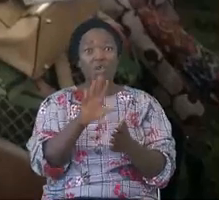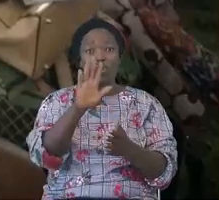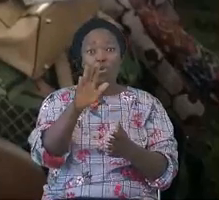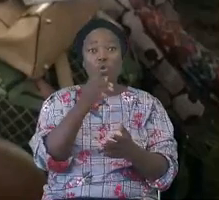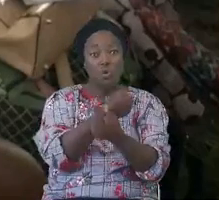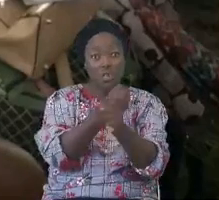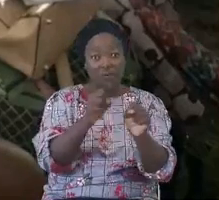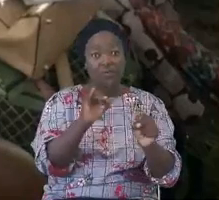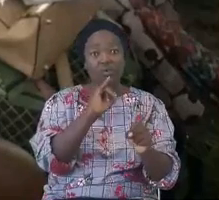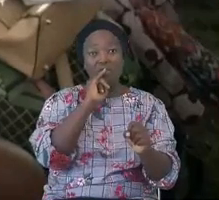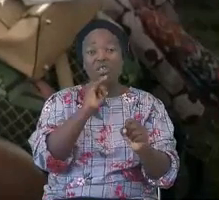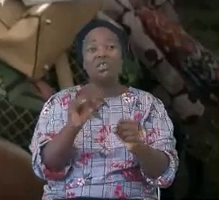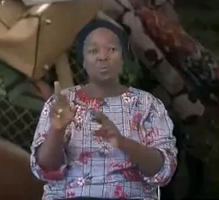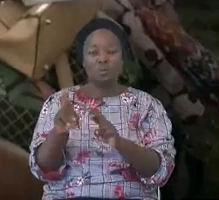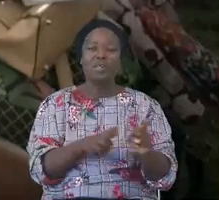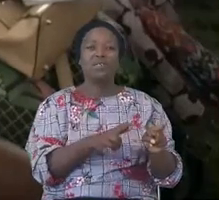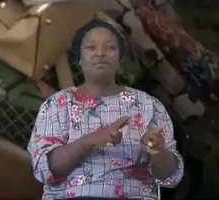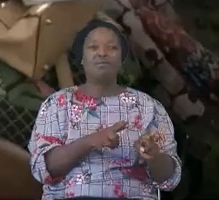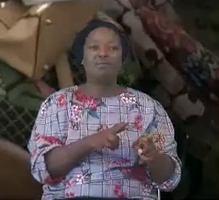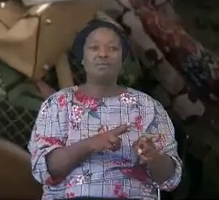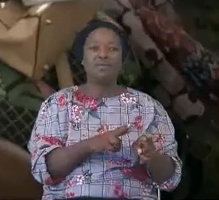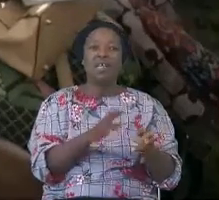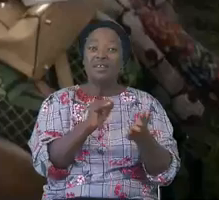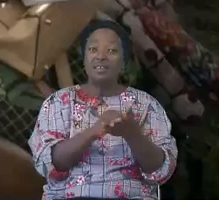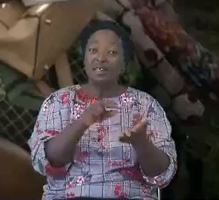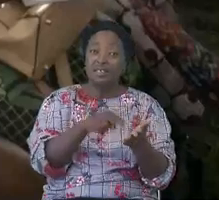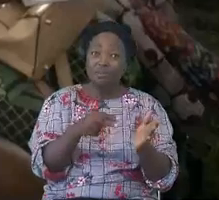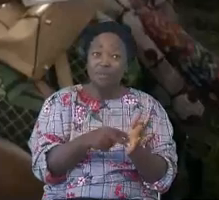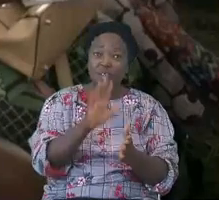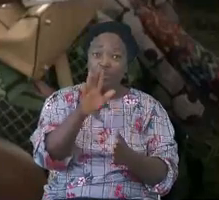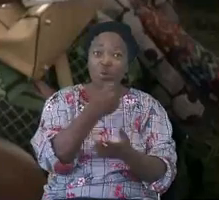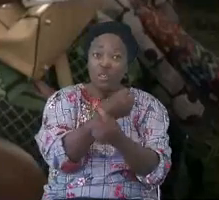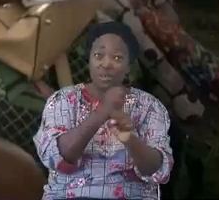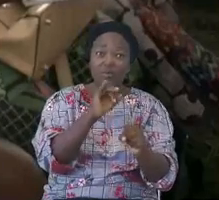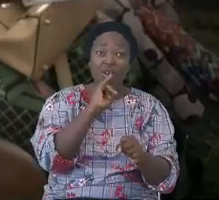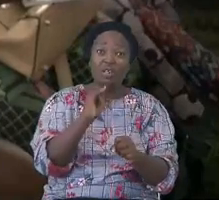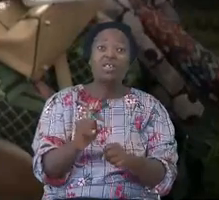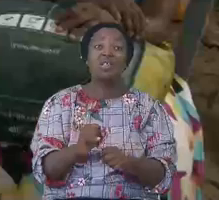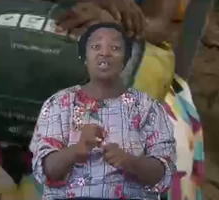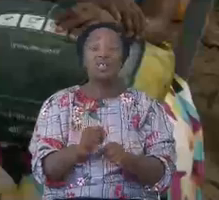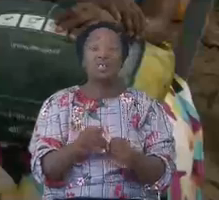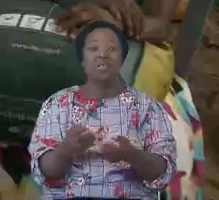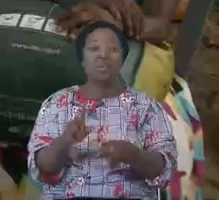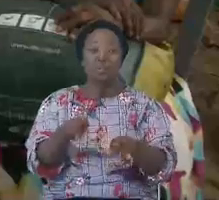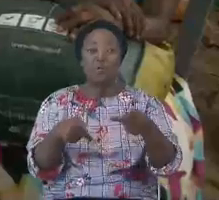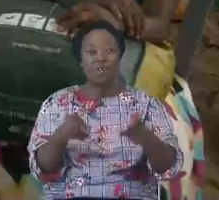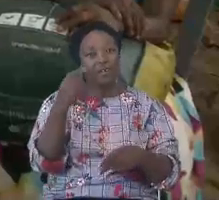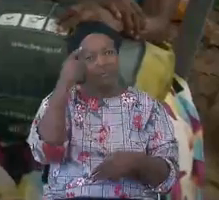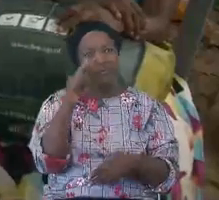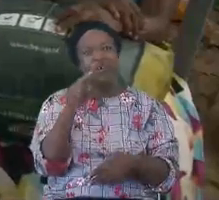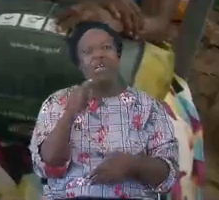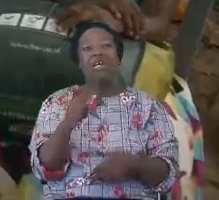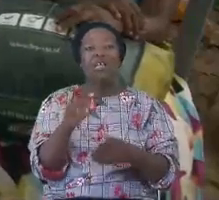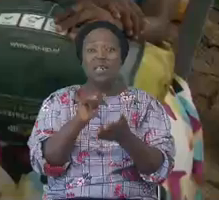Ça veut dire quoi? Cela veut dire, la rédemption est accomplie. Cela veut